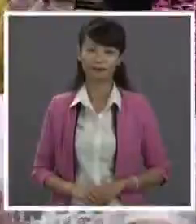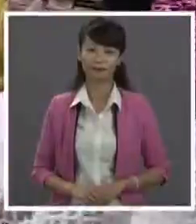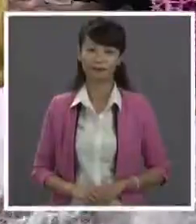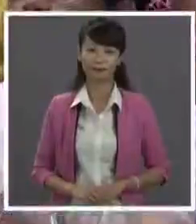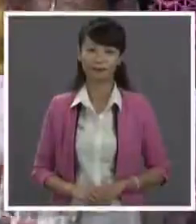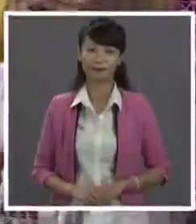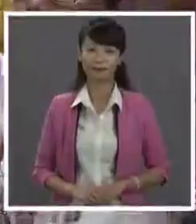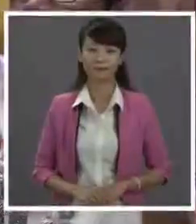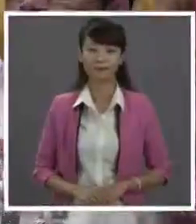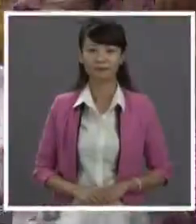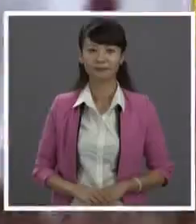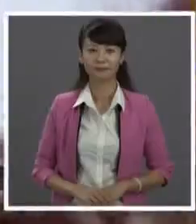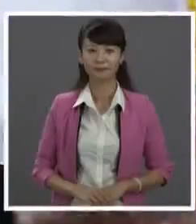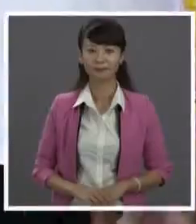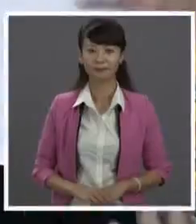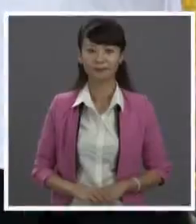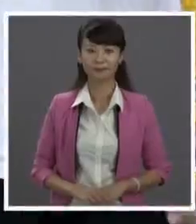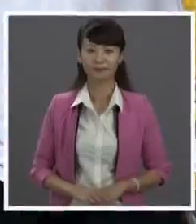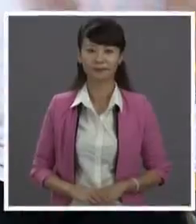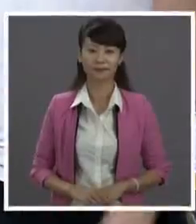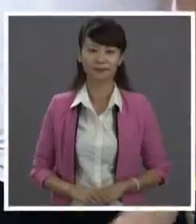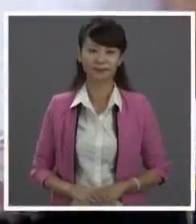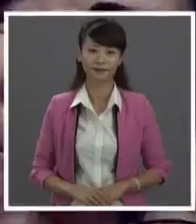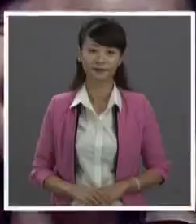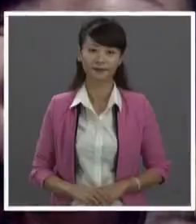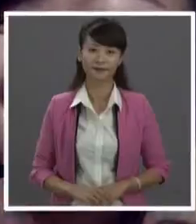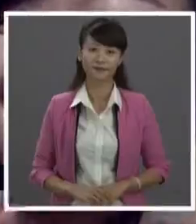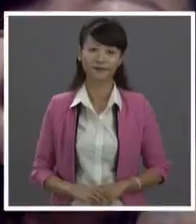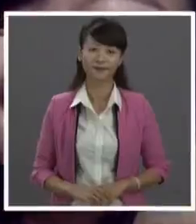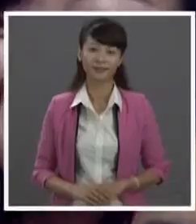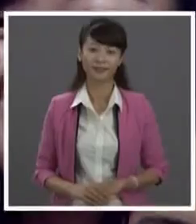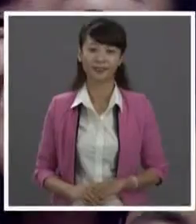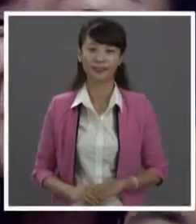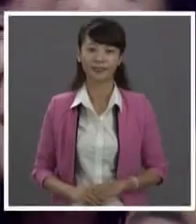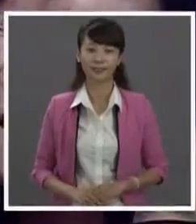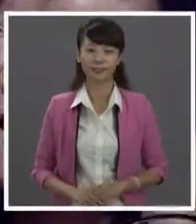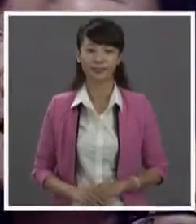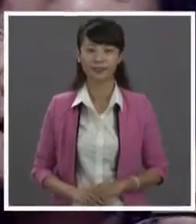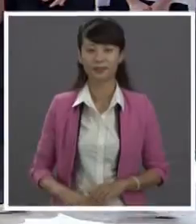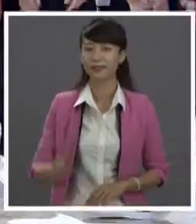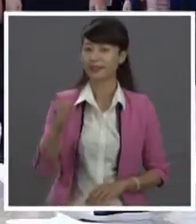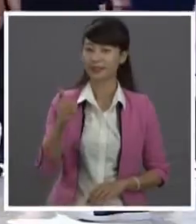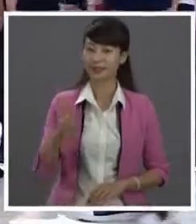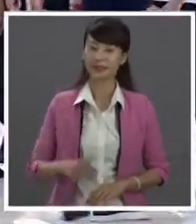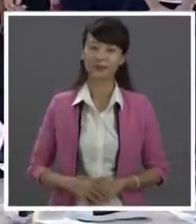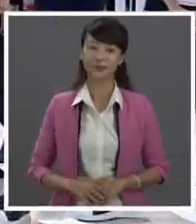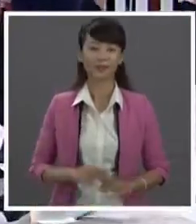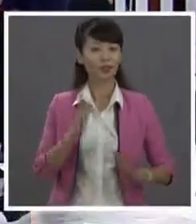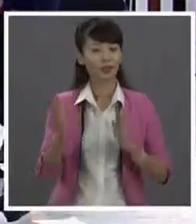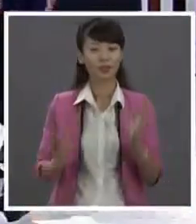往上，下来， 哎，你是指挥啊？ 对对对， 谢谢谢谢， 手语